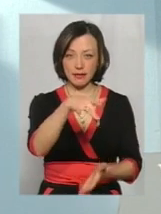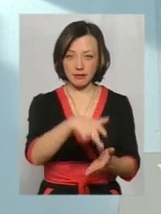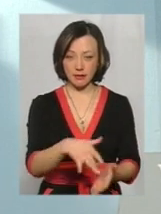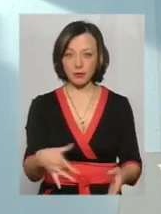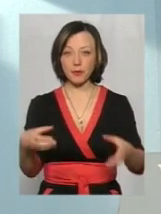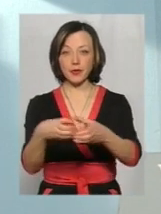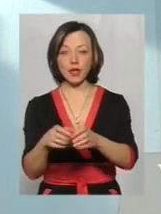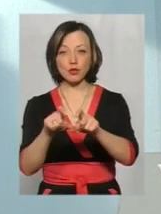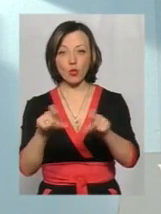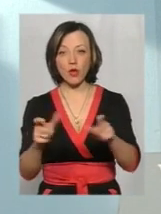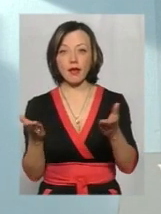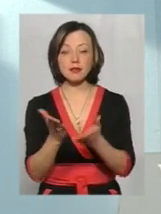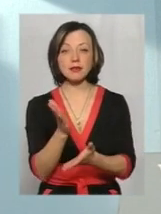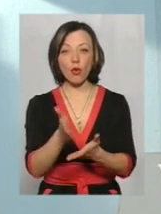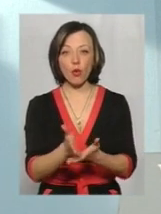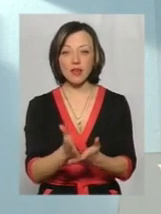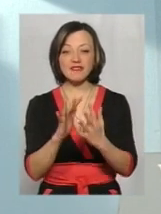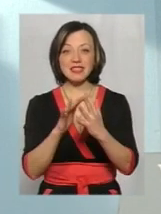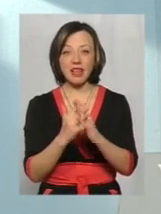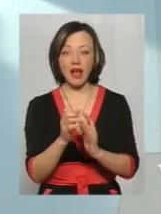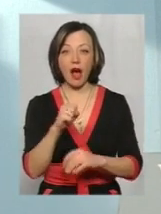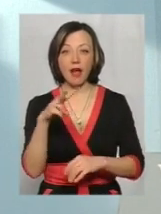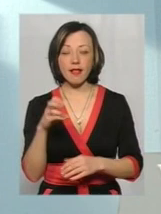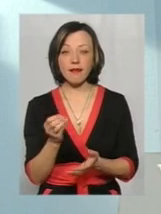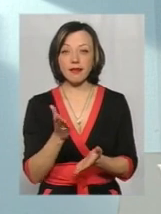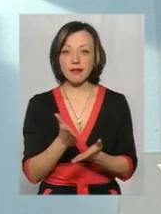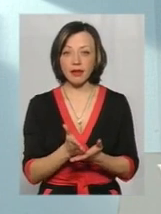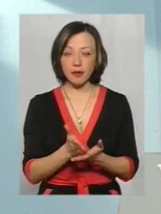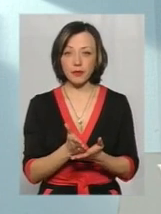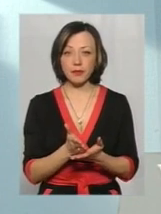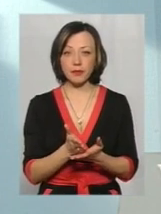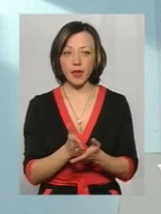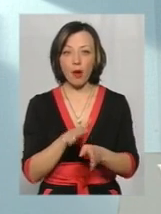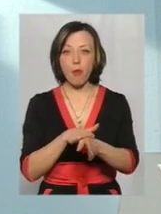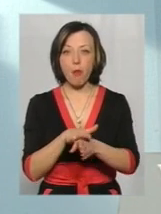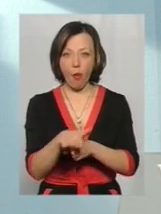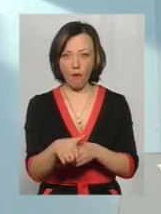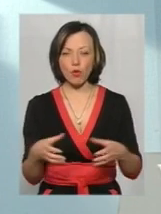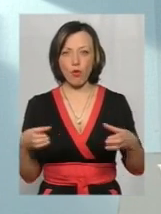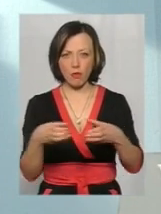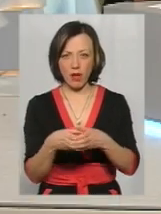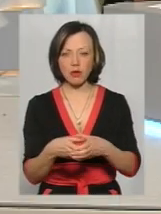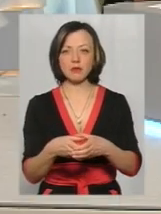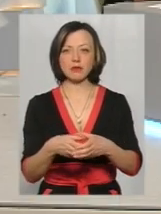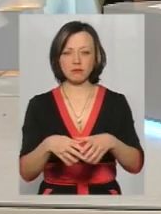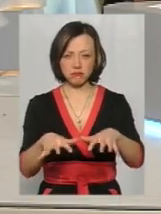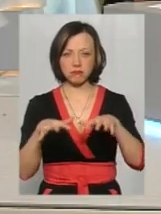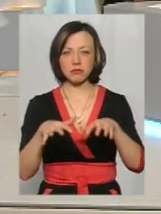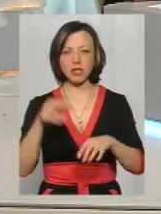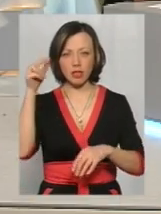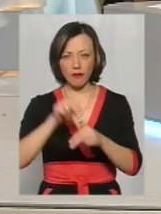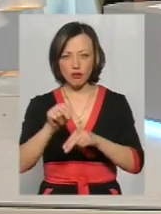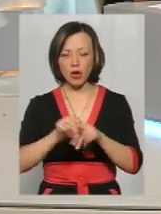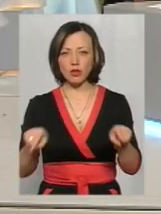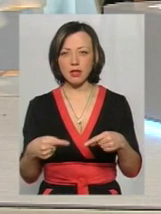центрах, школи, які знаходяться у селах, але які є повнокомплектними, тобто де навчання організовано в